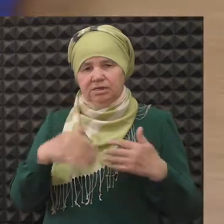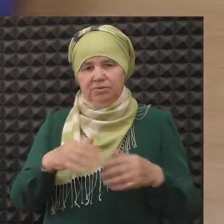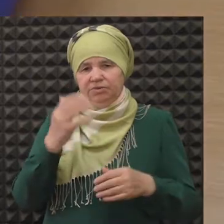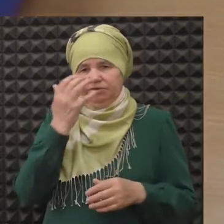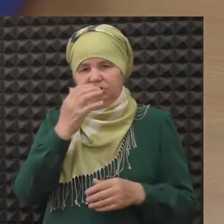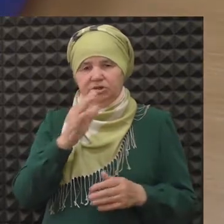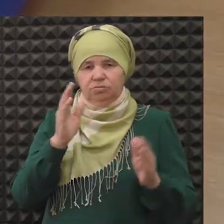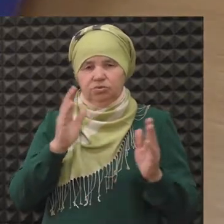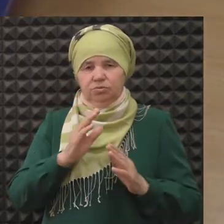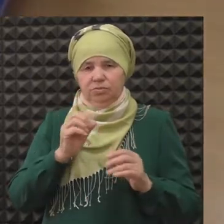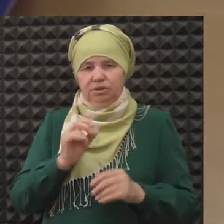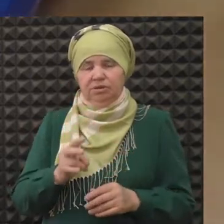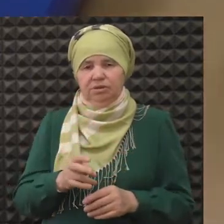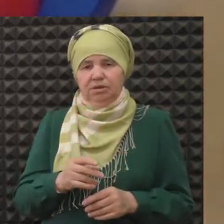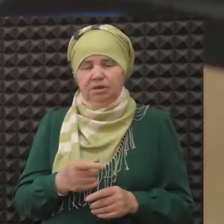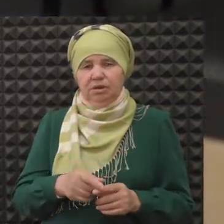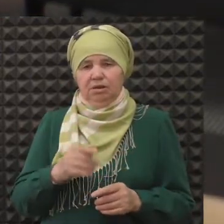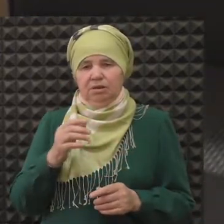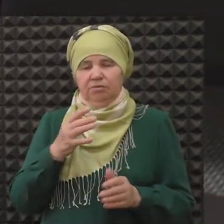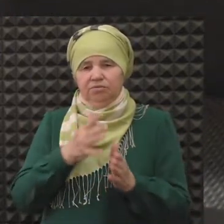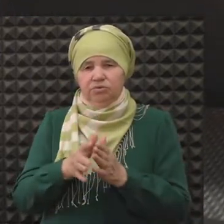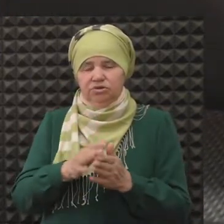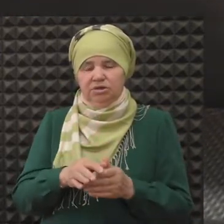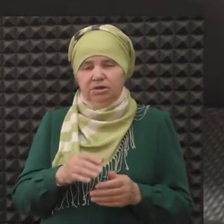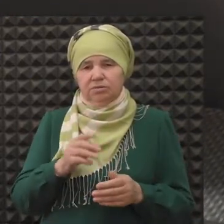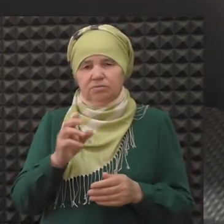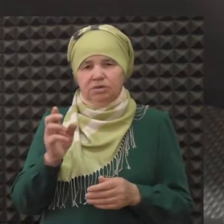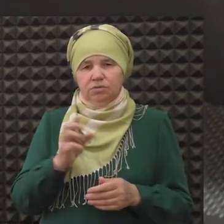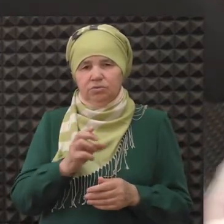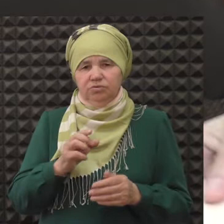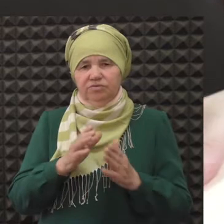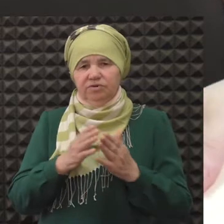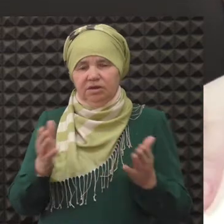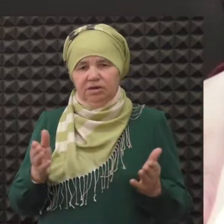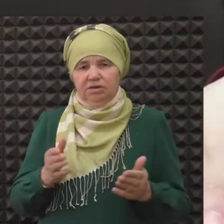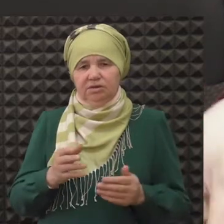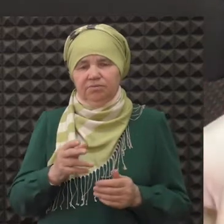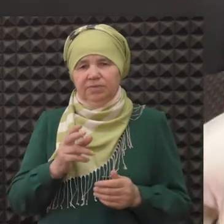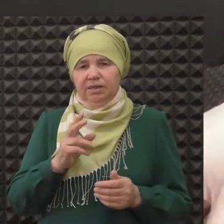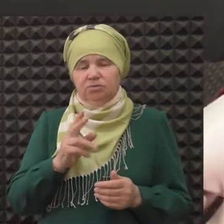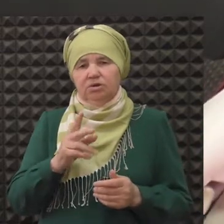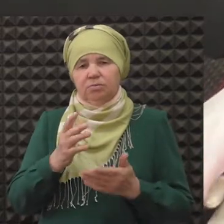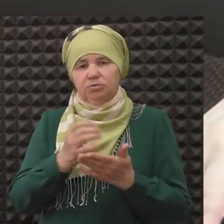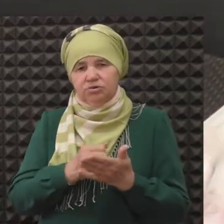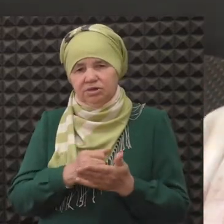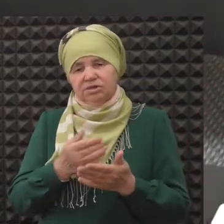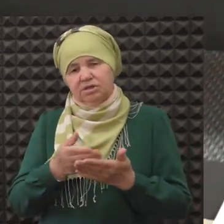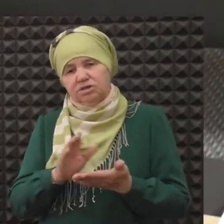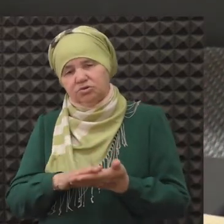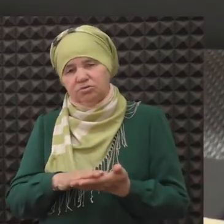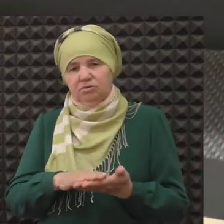мусульман. Уже Мадину выучили, шрифт? Да, полностью. полностью? Угу. Как получается? Или